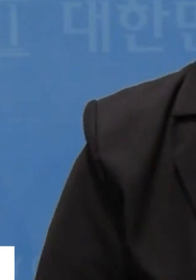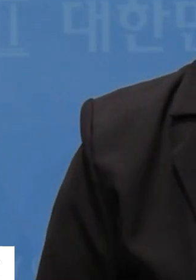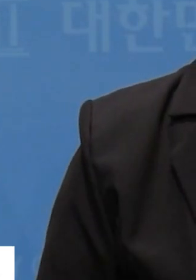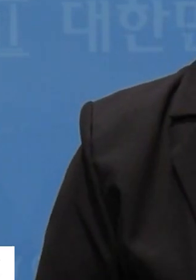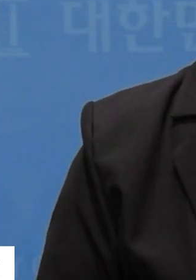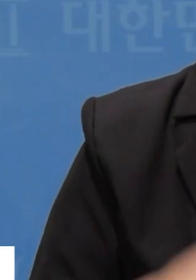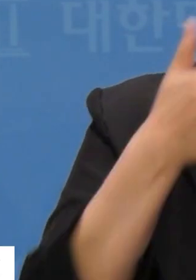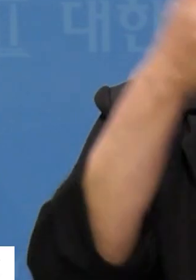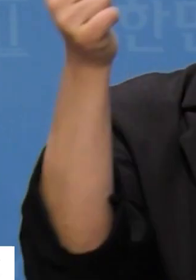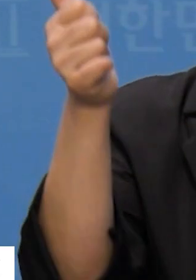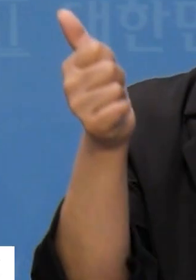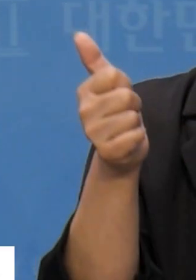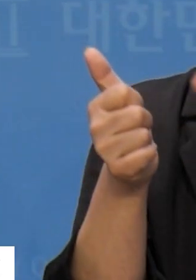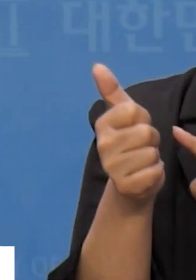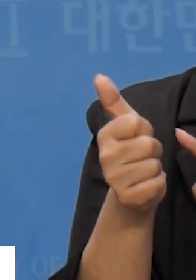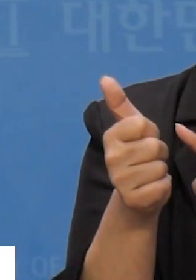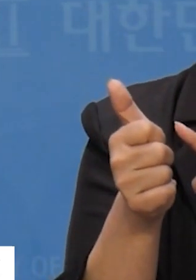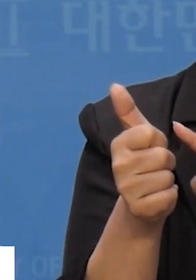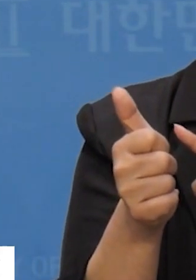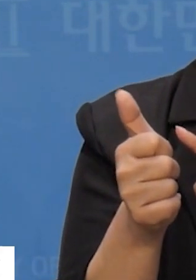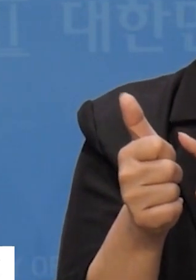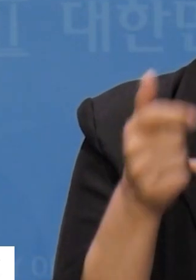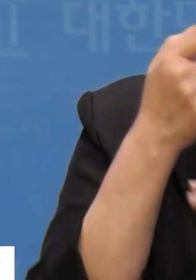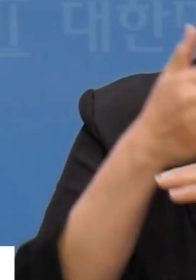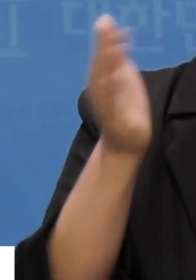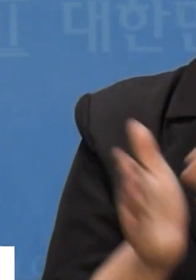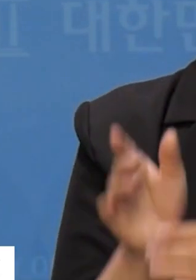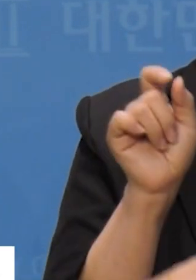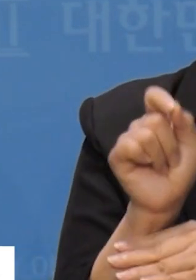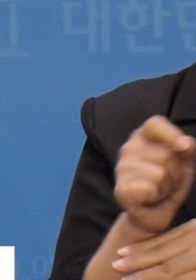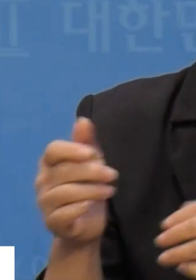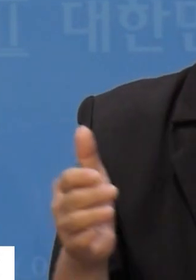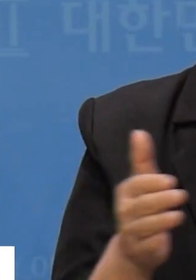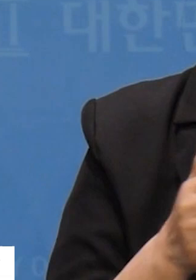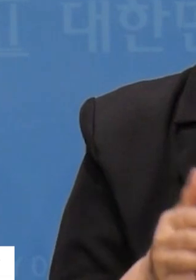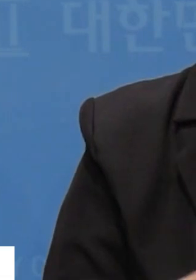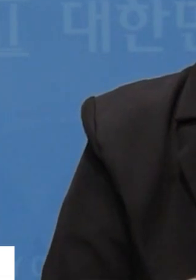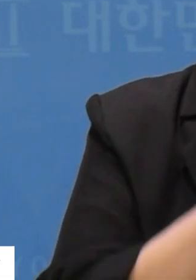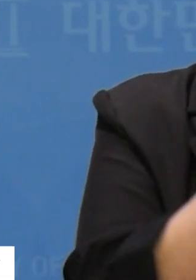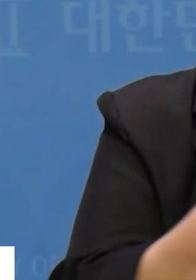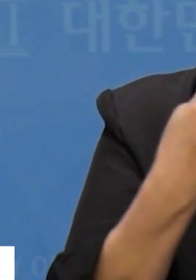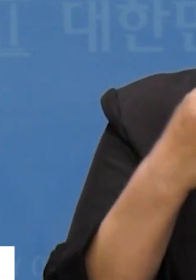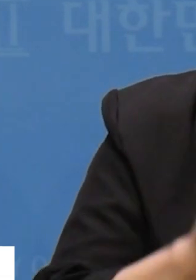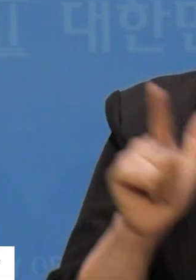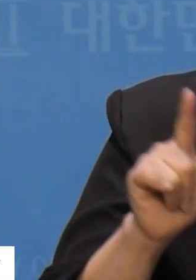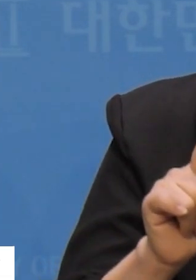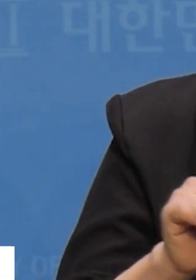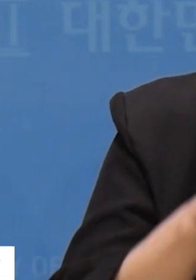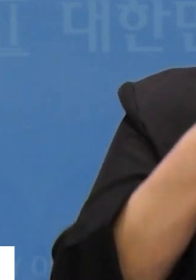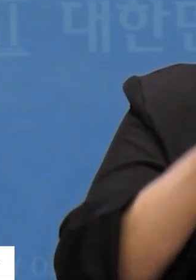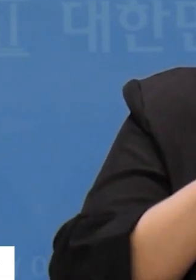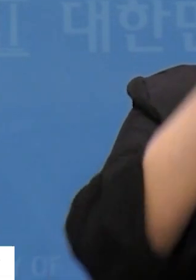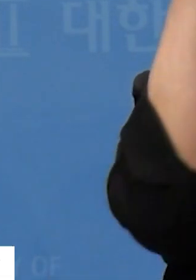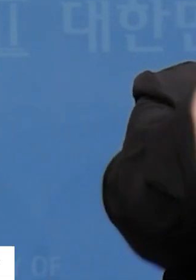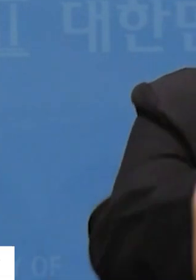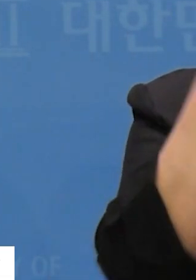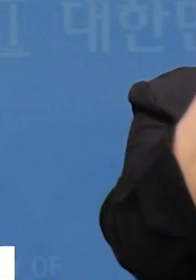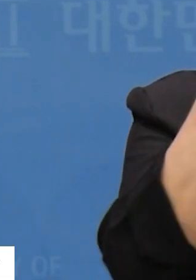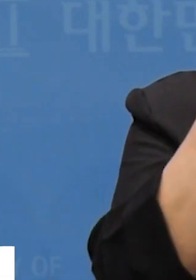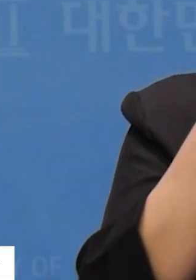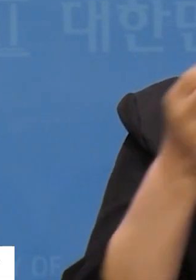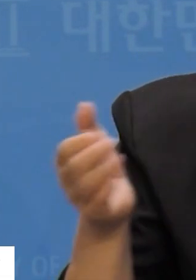이재명 대표는 당무일정상 4일에는 1차로 오전조사를 실시한 뒤 다음 주 중